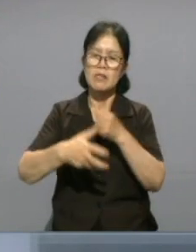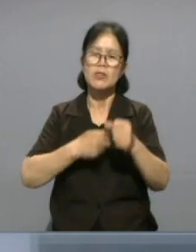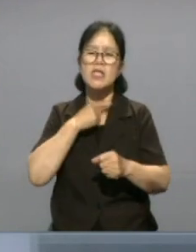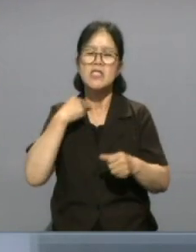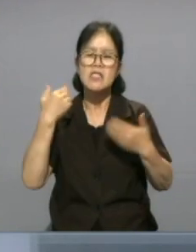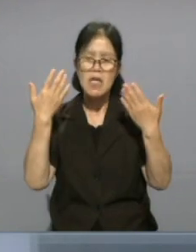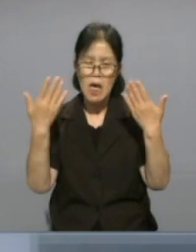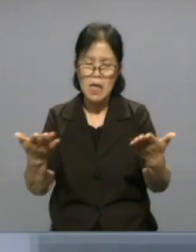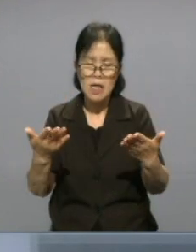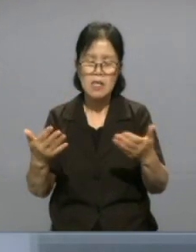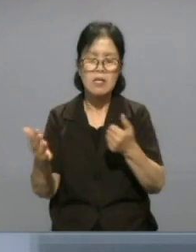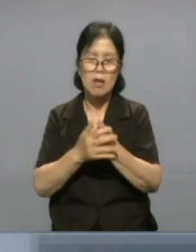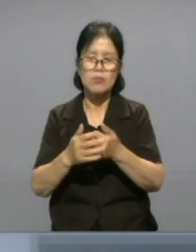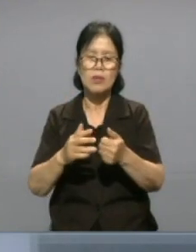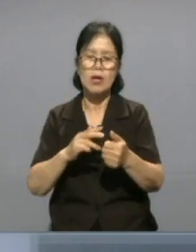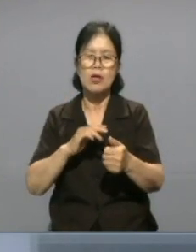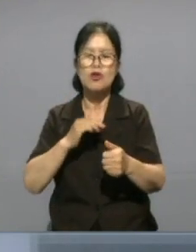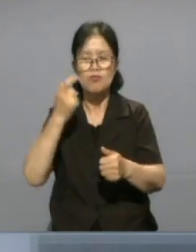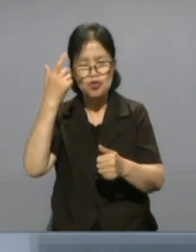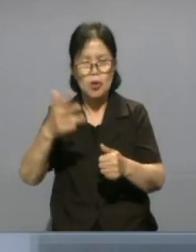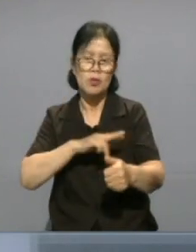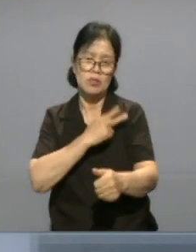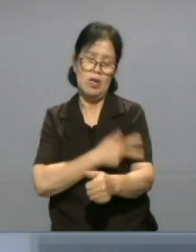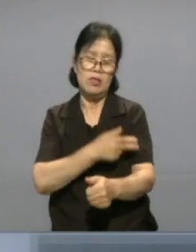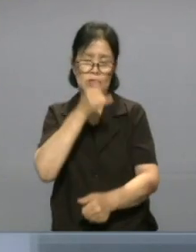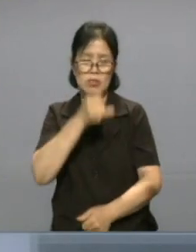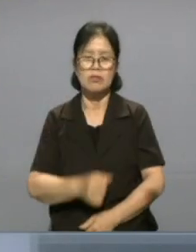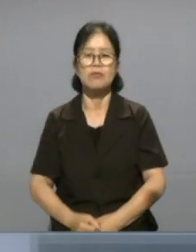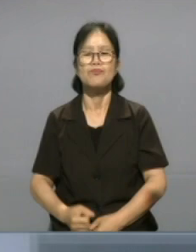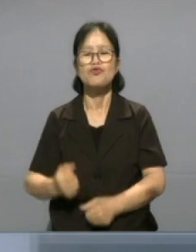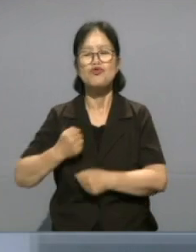묻고 요구할 자격이 있습니다. 이제 국방부가